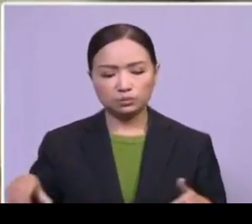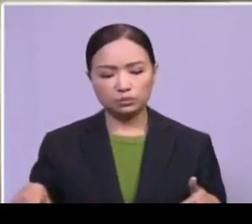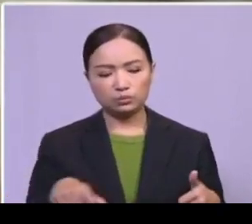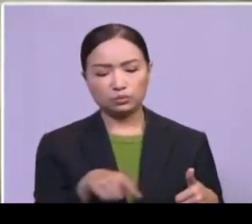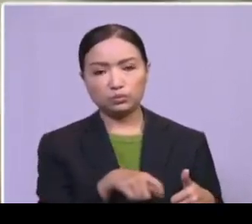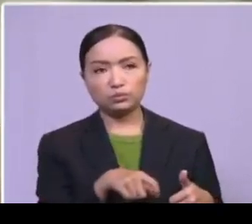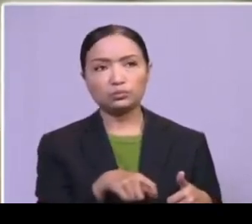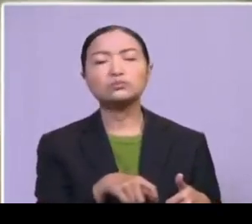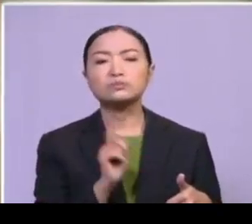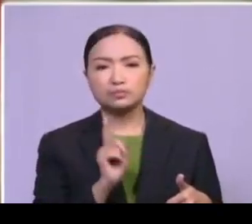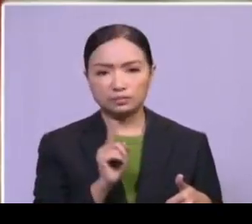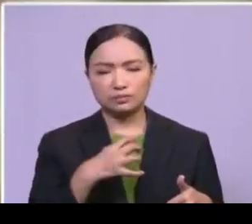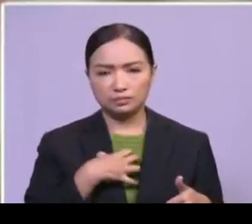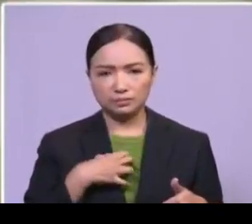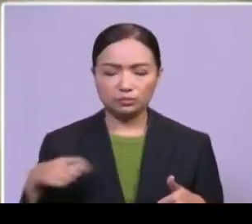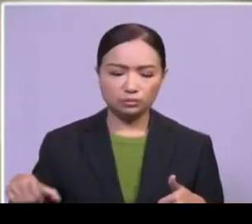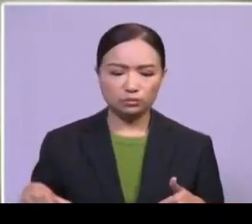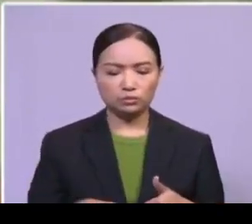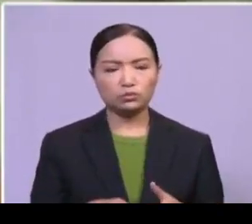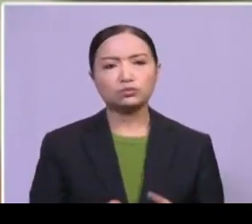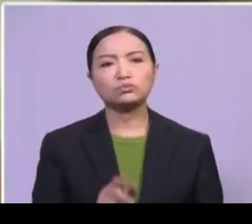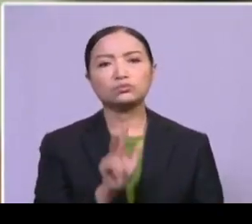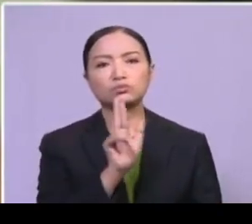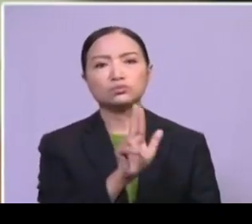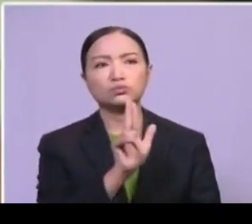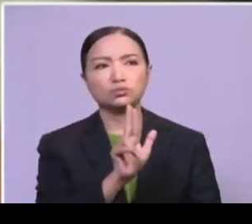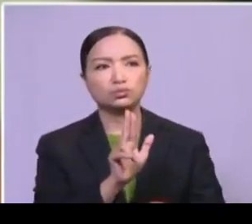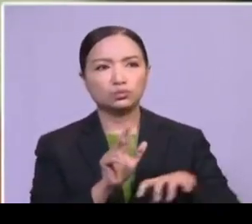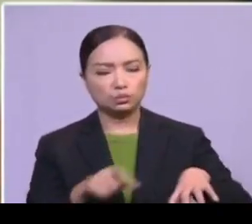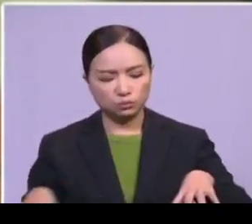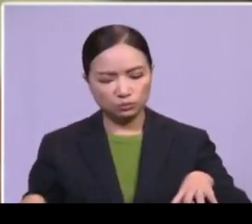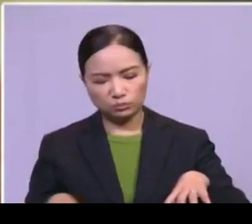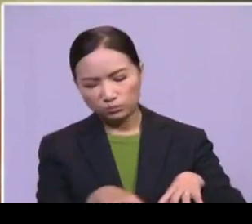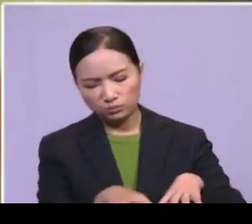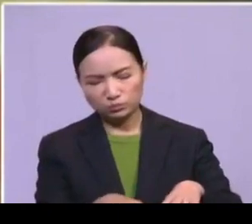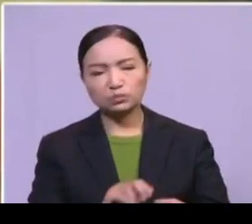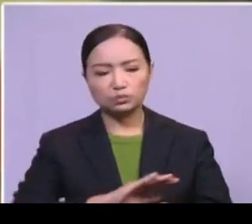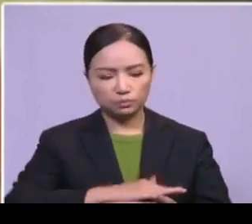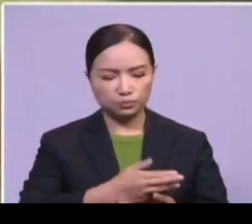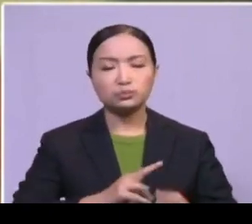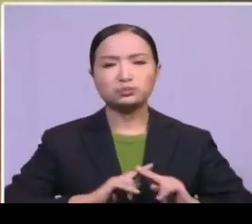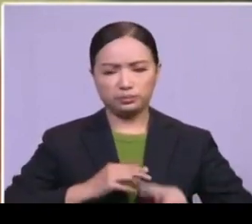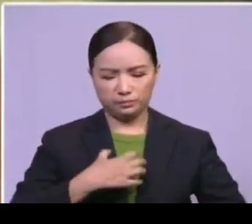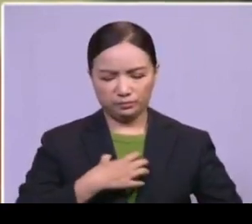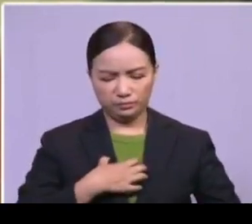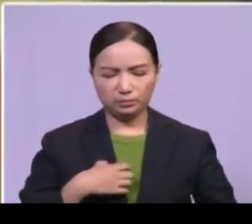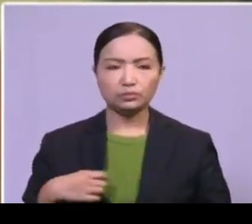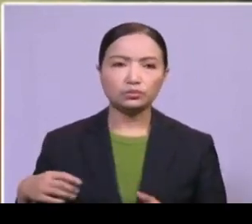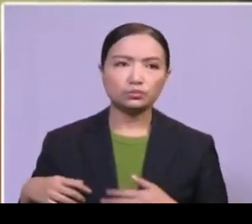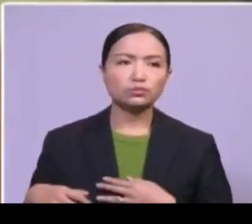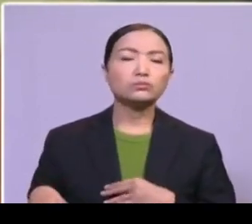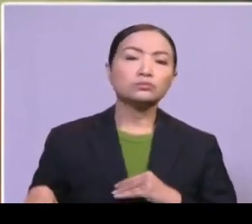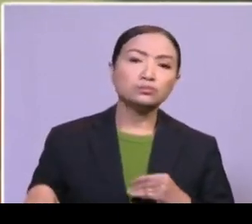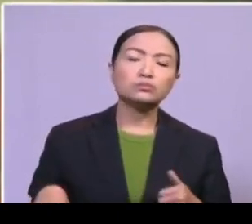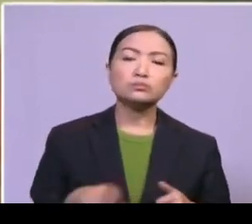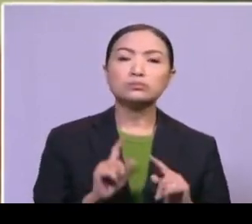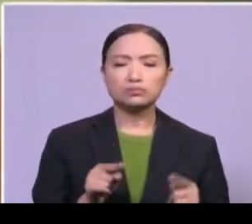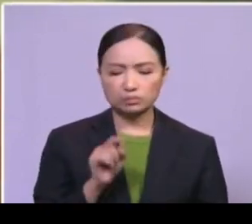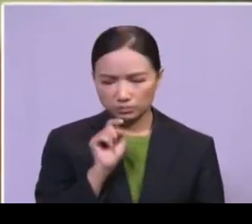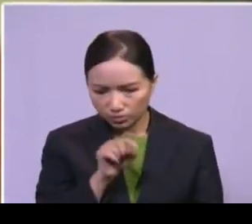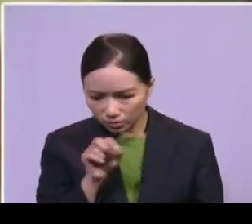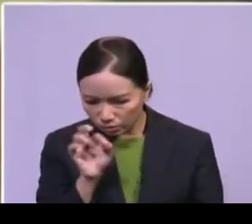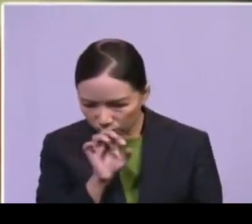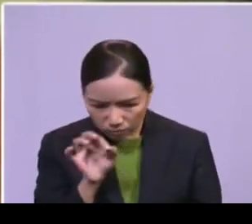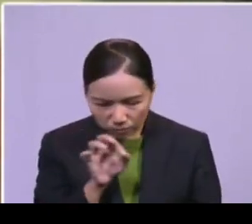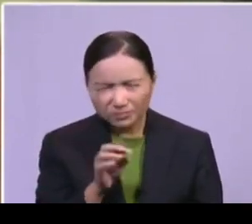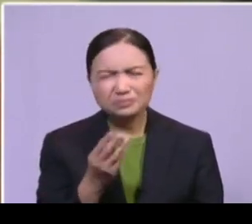เข้าบัญชีธนาคารกสิกรไทยของตัวของผู้โอนเองนั่นแหละ ค่ะ แต่ว่ากดว่านี่ครับเจ้าของเงินปรากฏว่ากดเลขบั